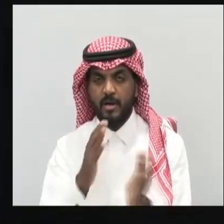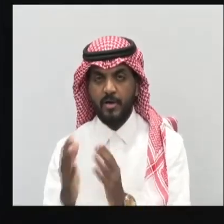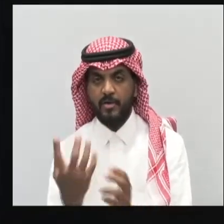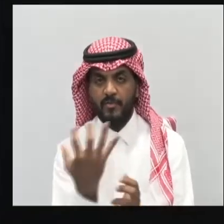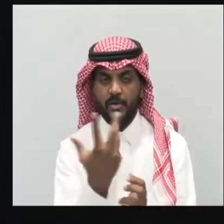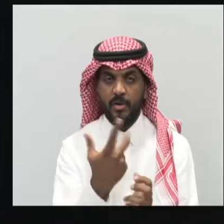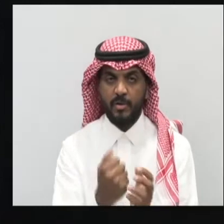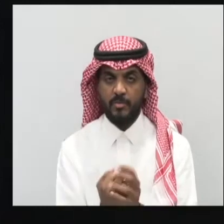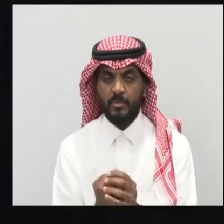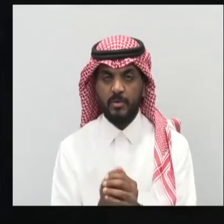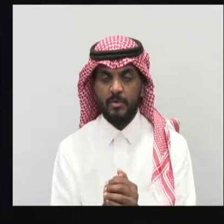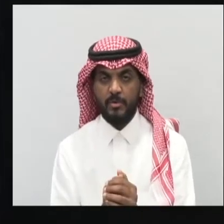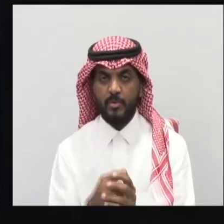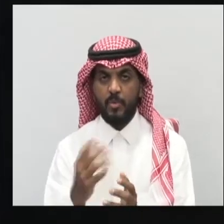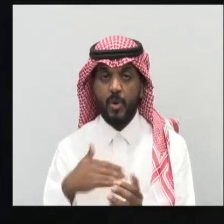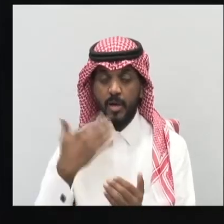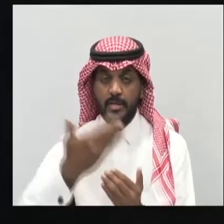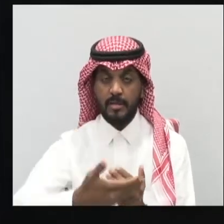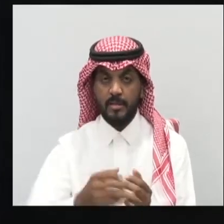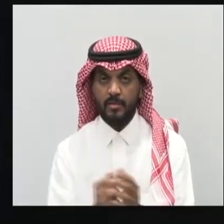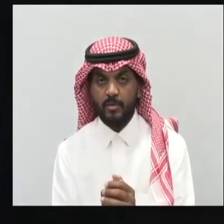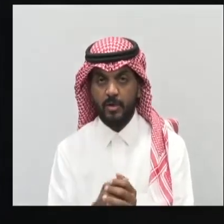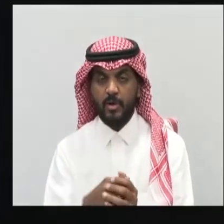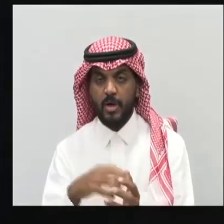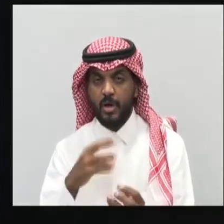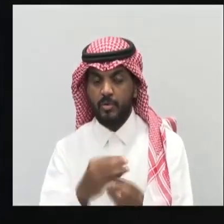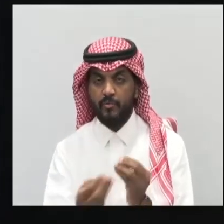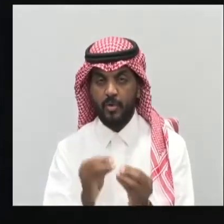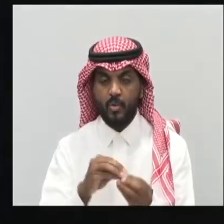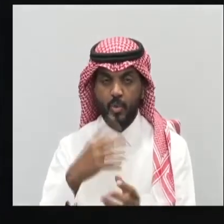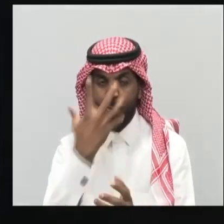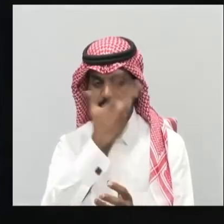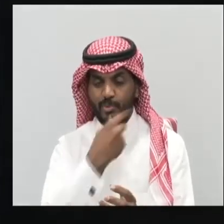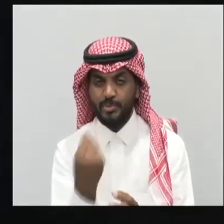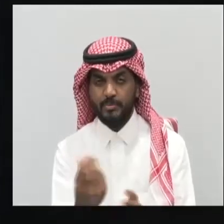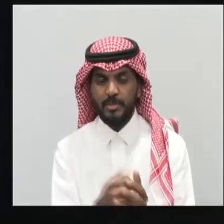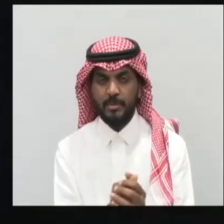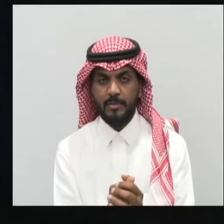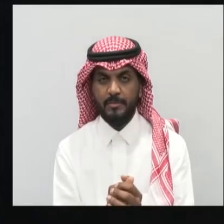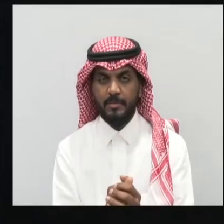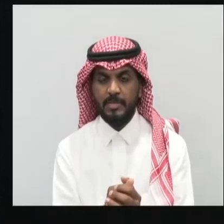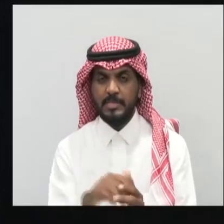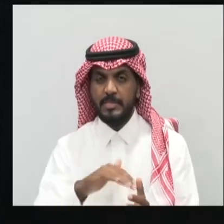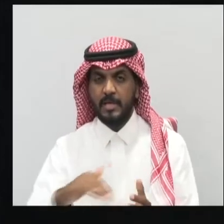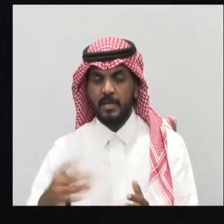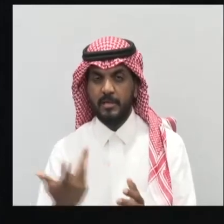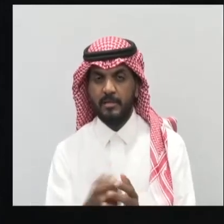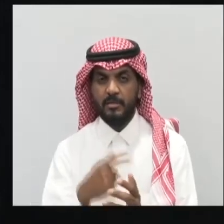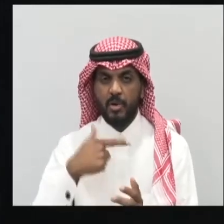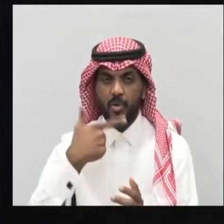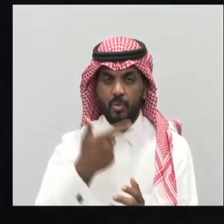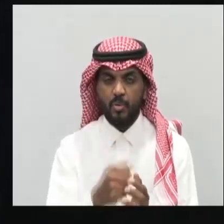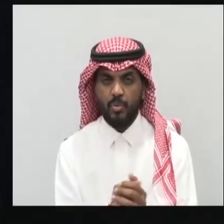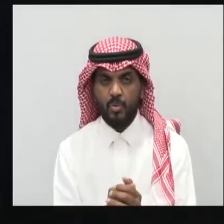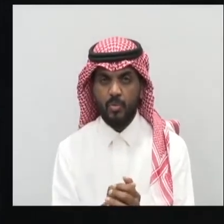أرقامها أحسنتم، وأيضا أعرف ألوانها الزاهية أحسنتم. صغاري، عندما أقول لكم